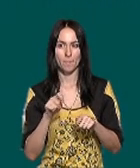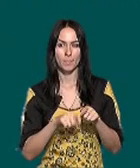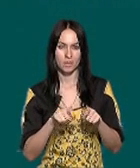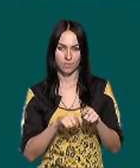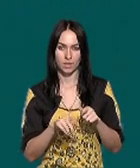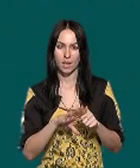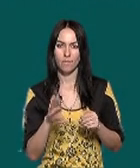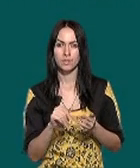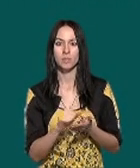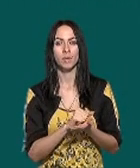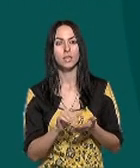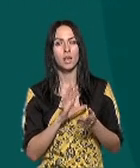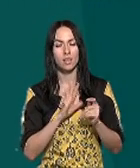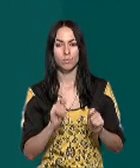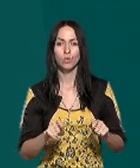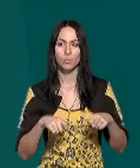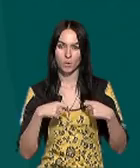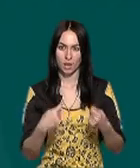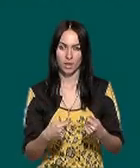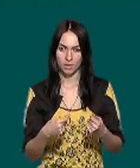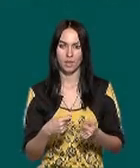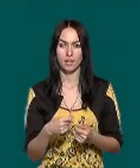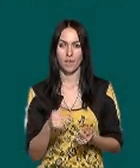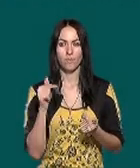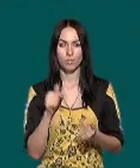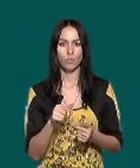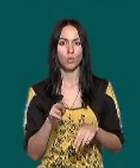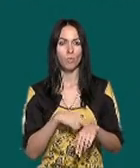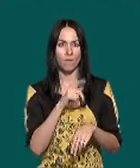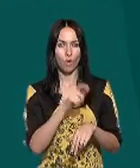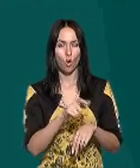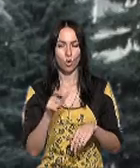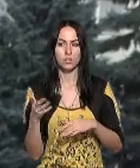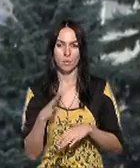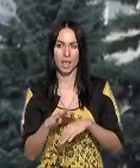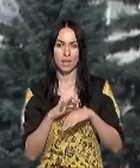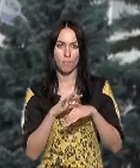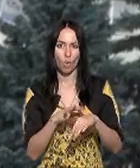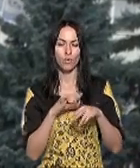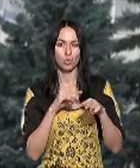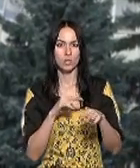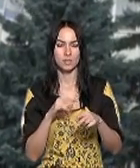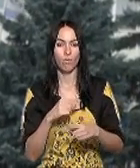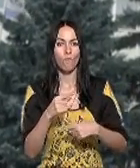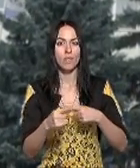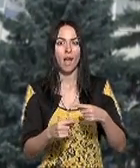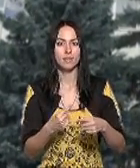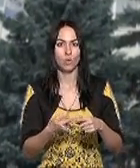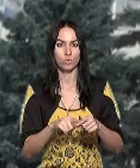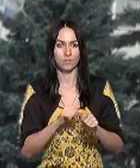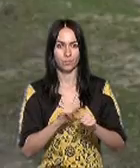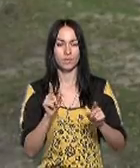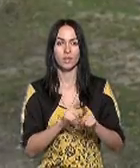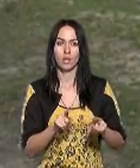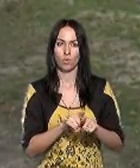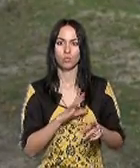Всі матеріали були передані відповідно правоохоронцям, які проводять слідство. Внаслідок цих вибухів також були